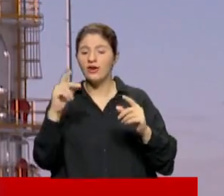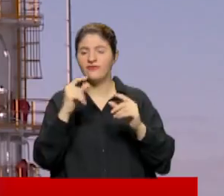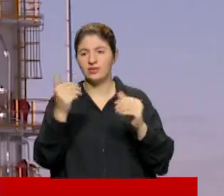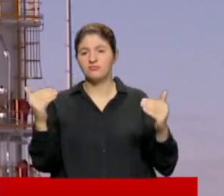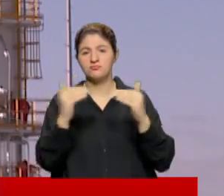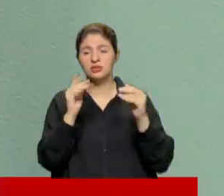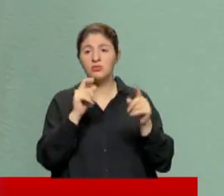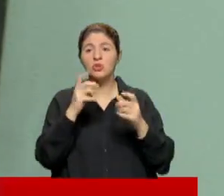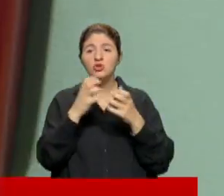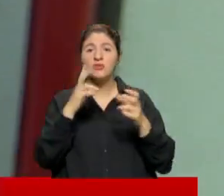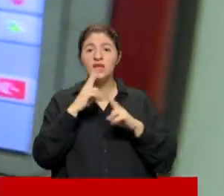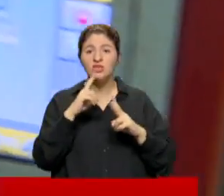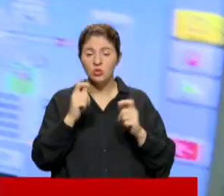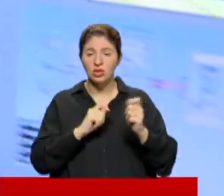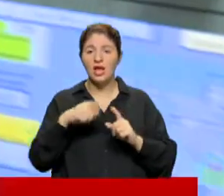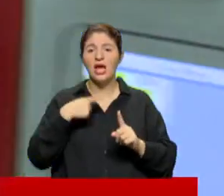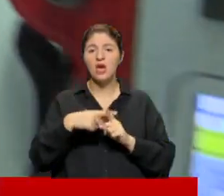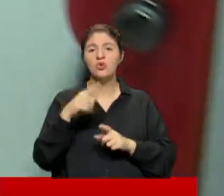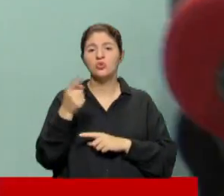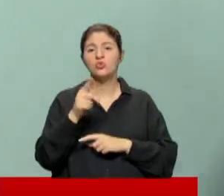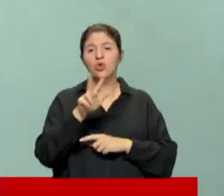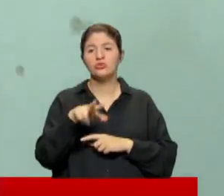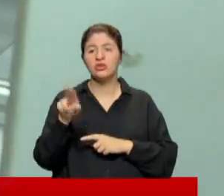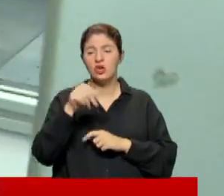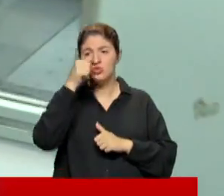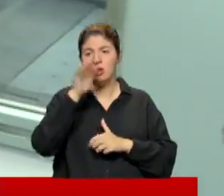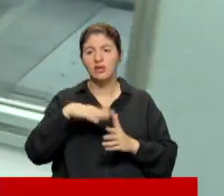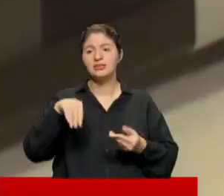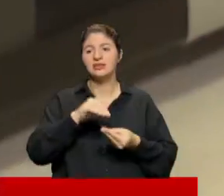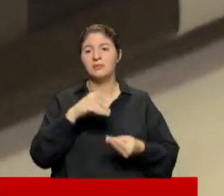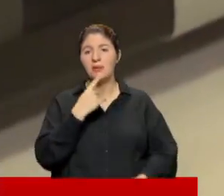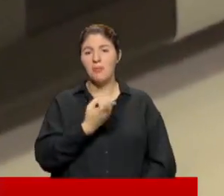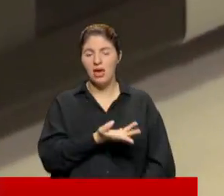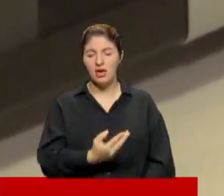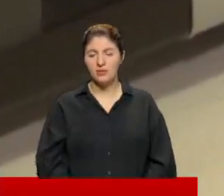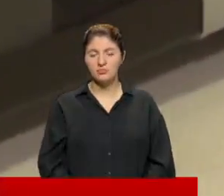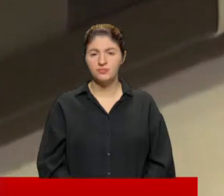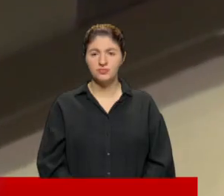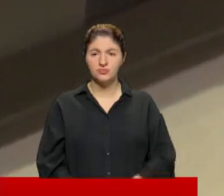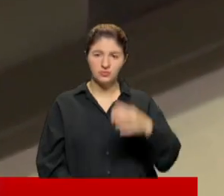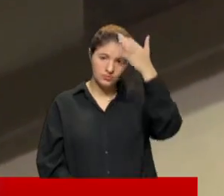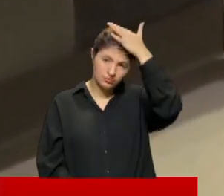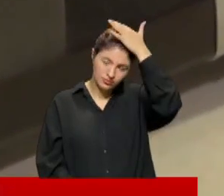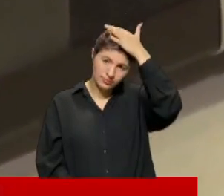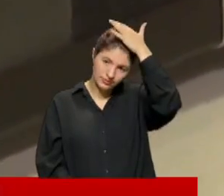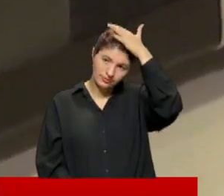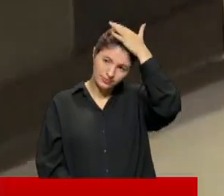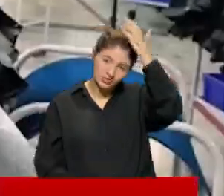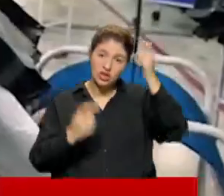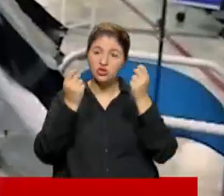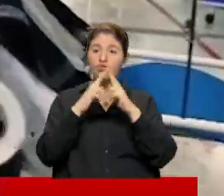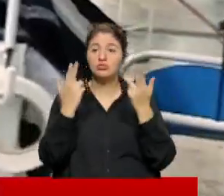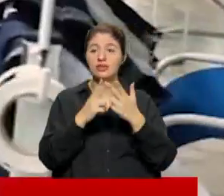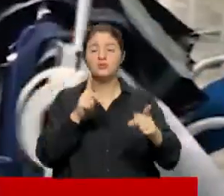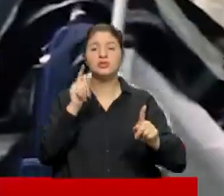enerji kullanan sanayiciye ek % 37'lik doğal zam mı demek iş dünyasından